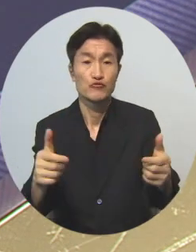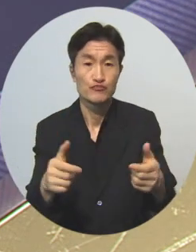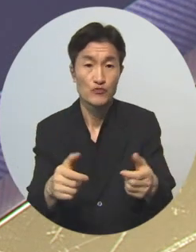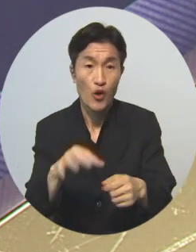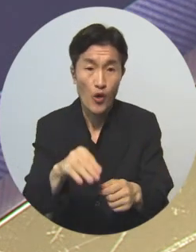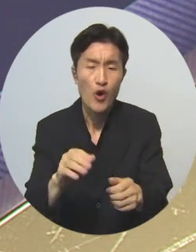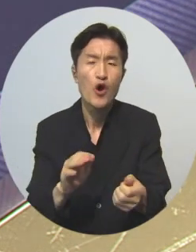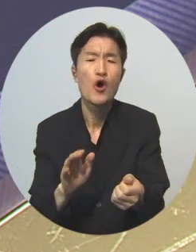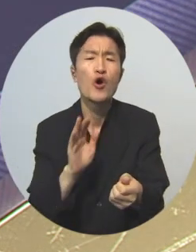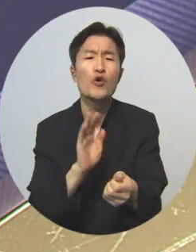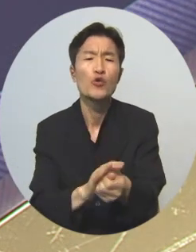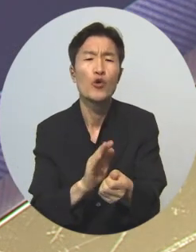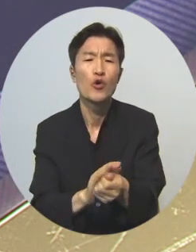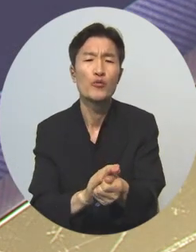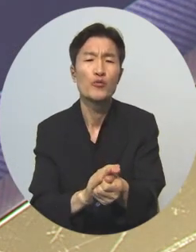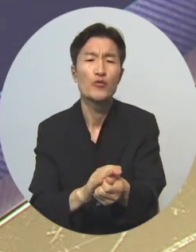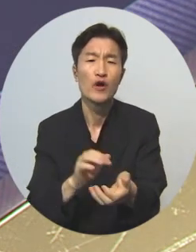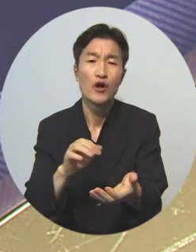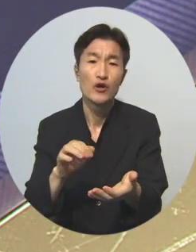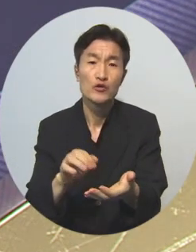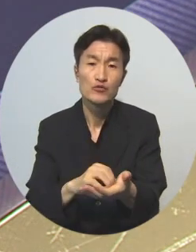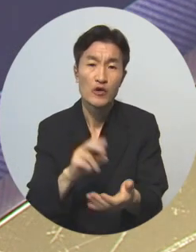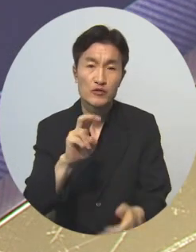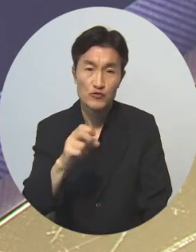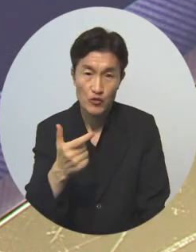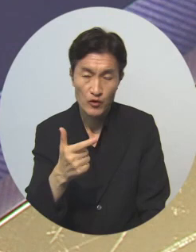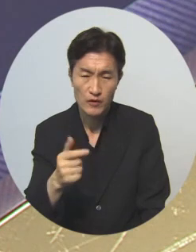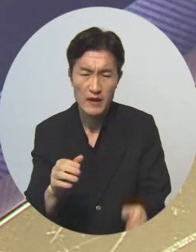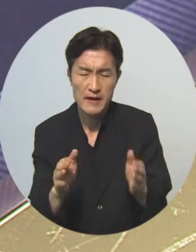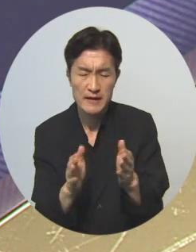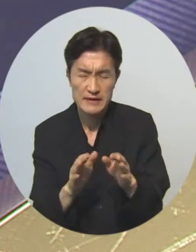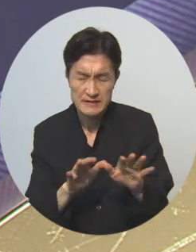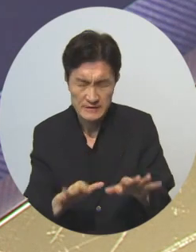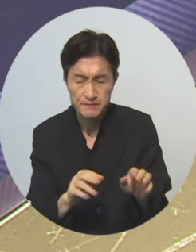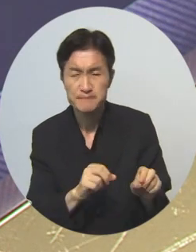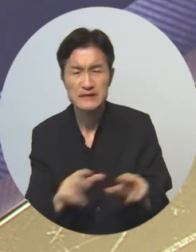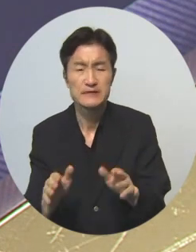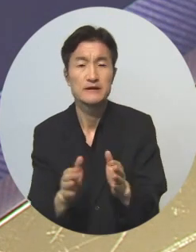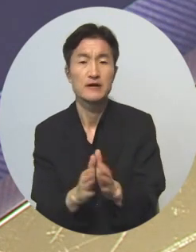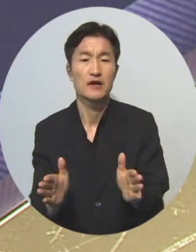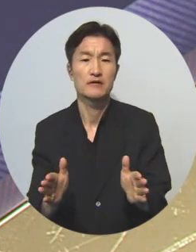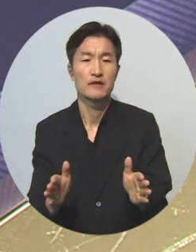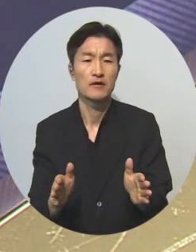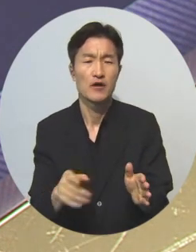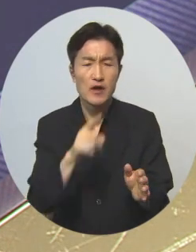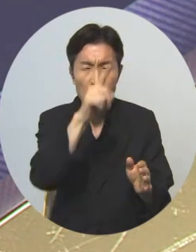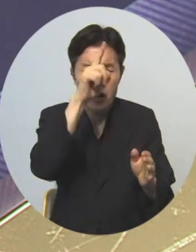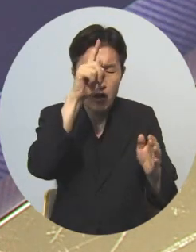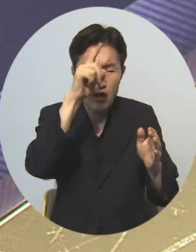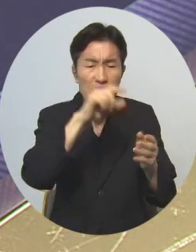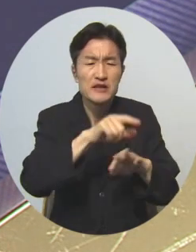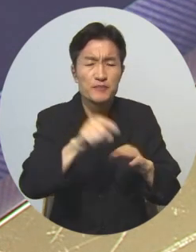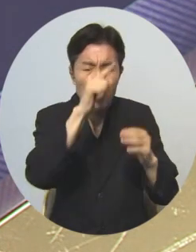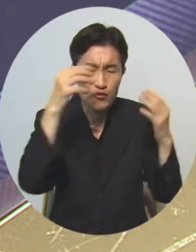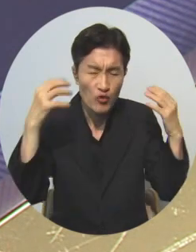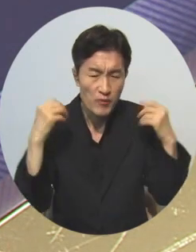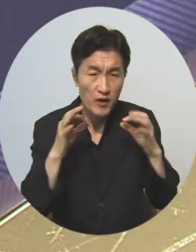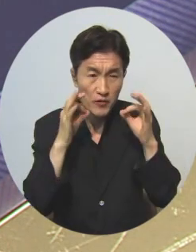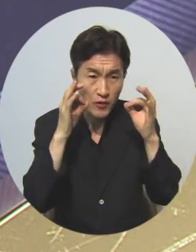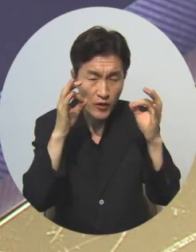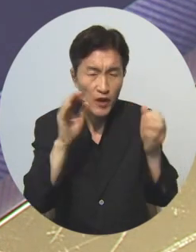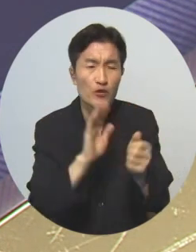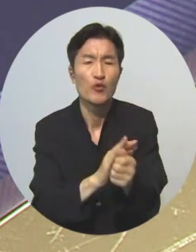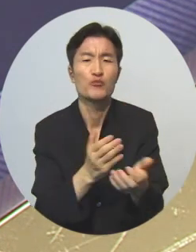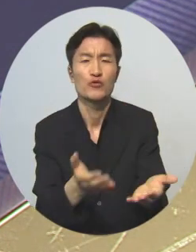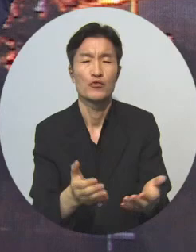특례 26건을 지체없이 시행해서 지역 소매를 막는 지자체들의 노력에 즉각적인 도움을 준다는